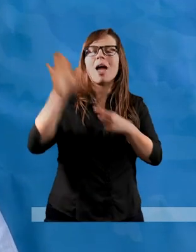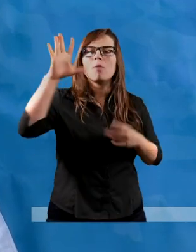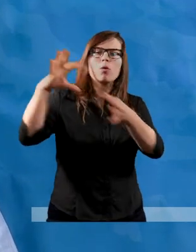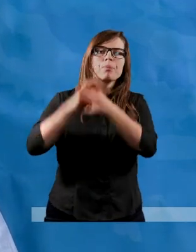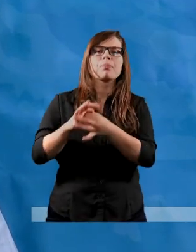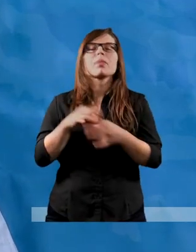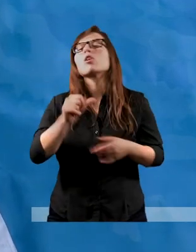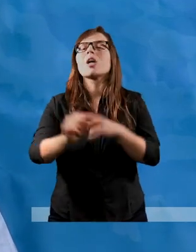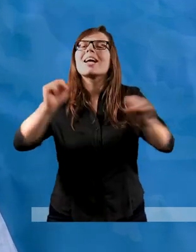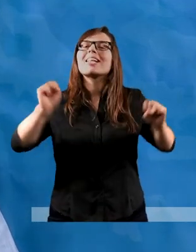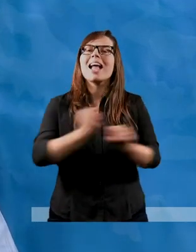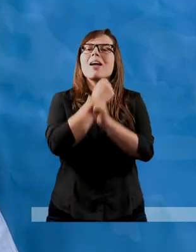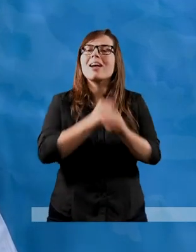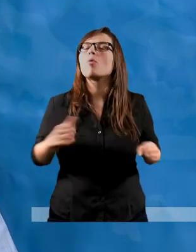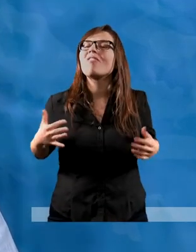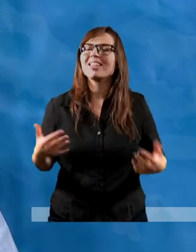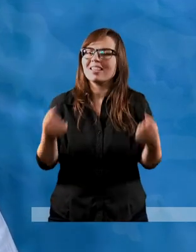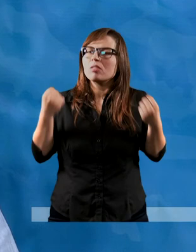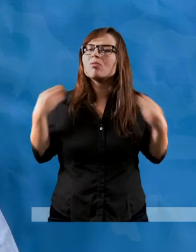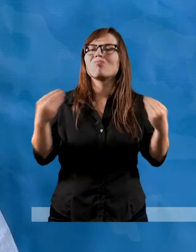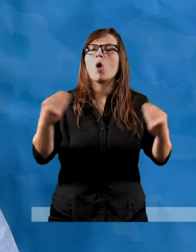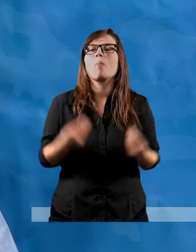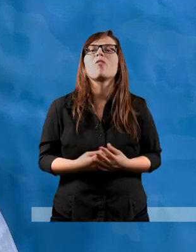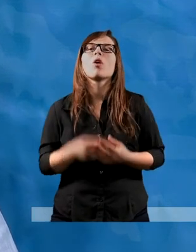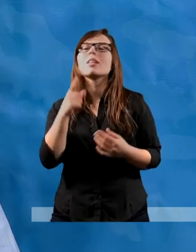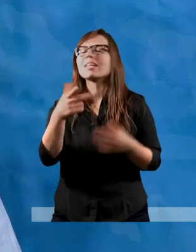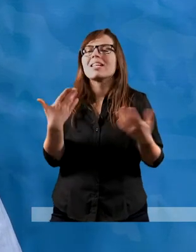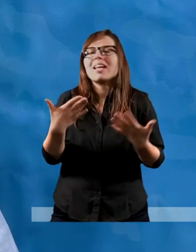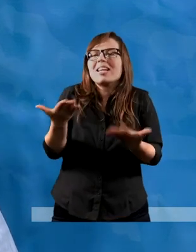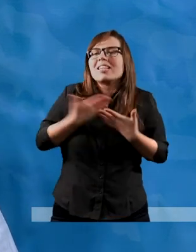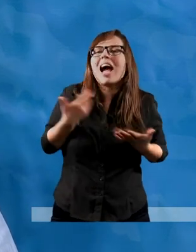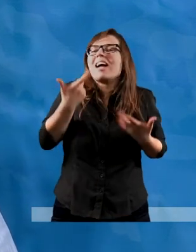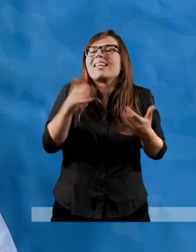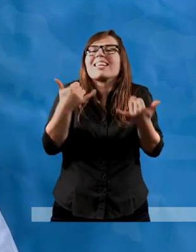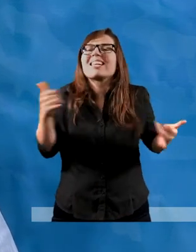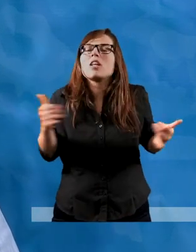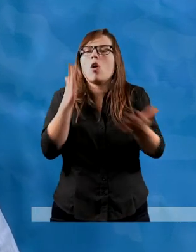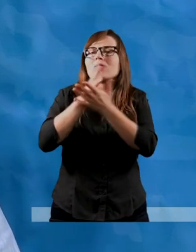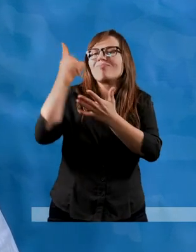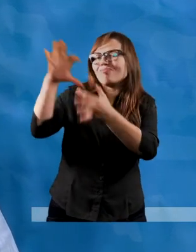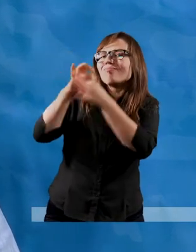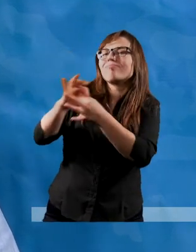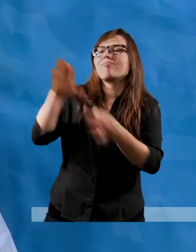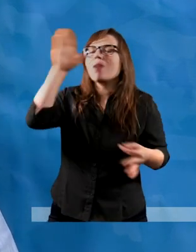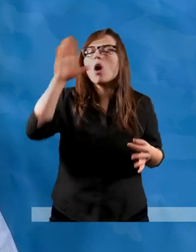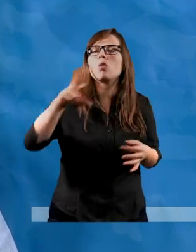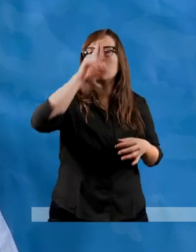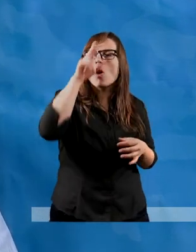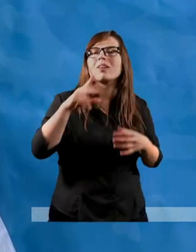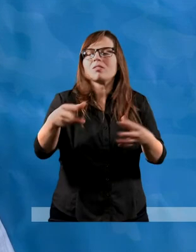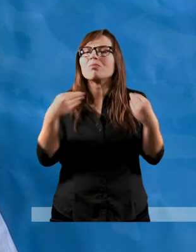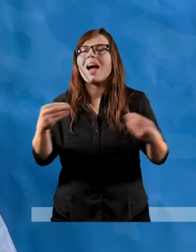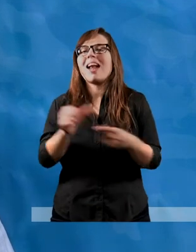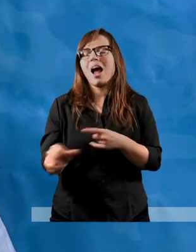jest taki niesamowity komfort, którego naprawdę nie daje nic innego. Ten sukces w takim ludzkim pojęciu